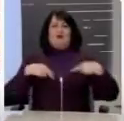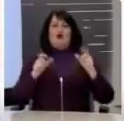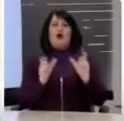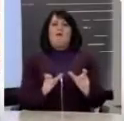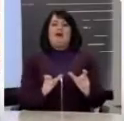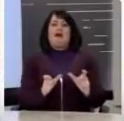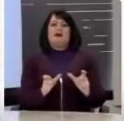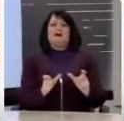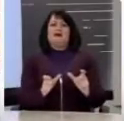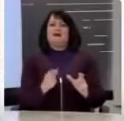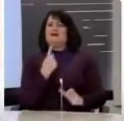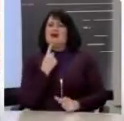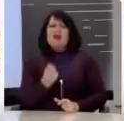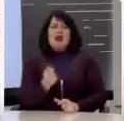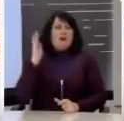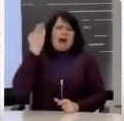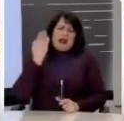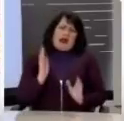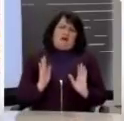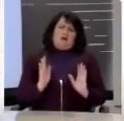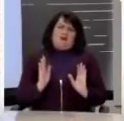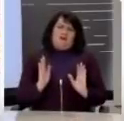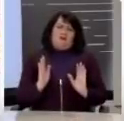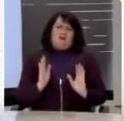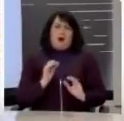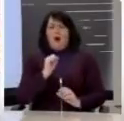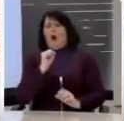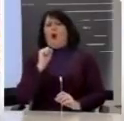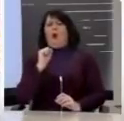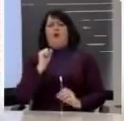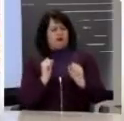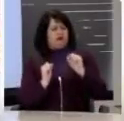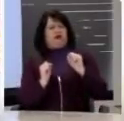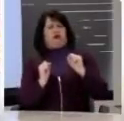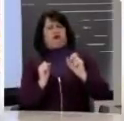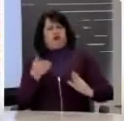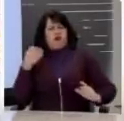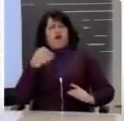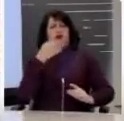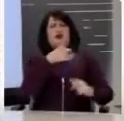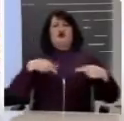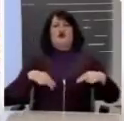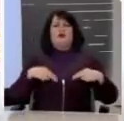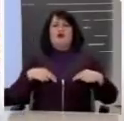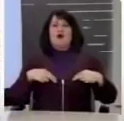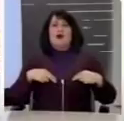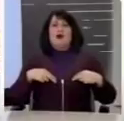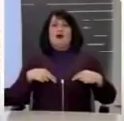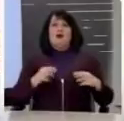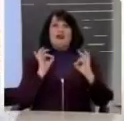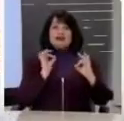Άμυνας. Δεν μιλάω για παλαιότερα που μπαίναν με τις ντουντούκες μέχρι μέσα στο Υπουργείο. Βεβαίως και δεν θα έπρεπε να είχαν